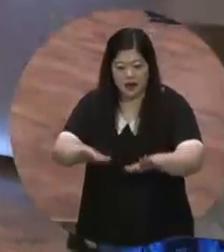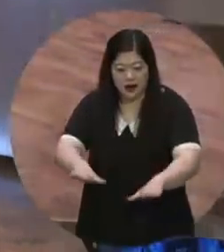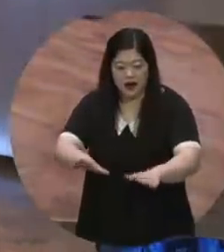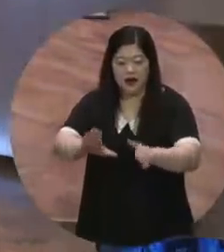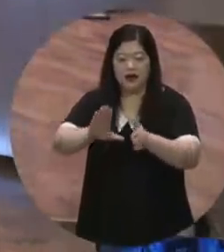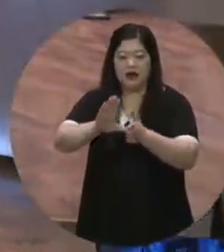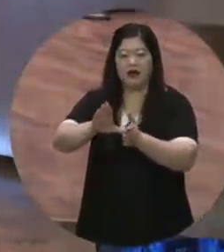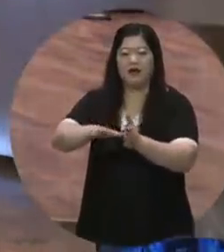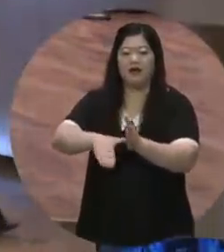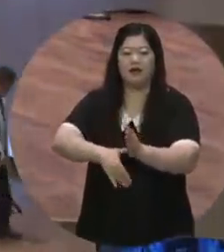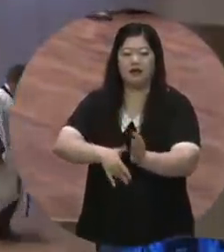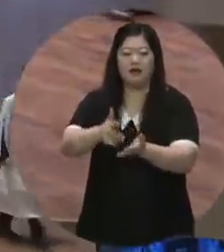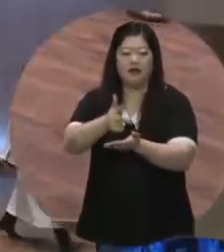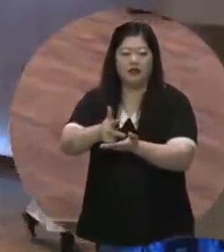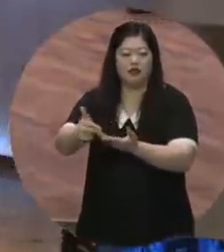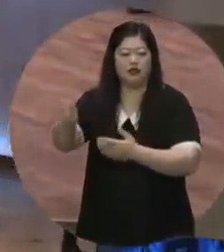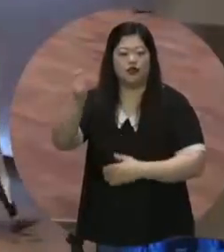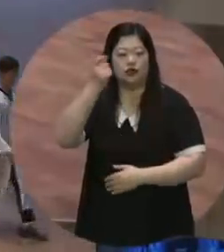이때라